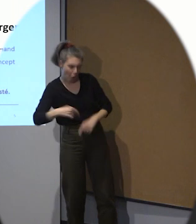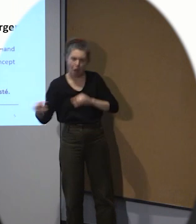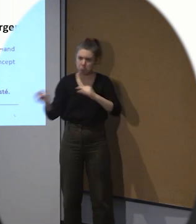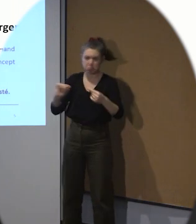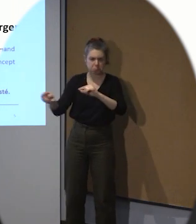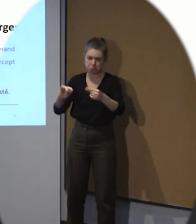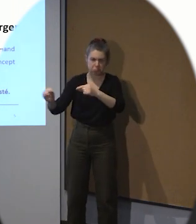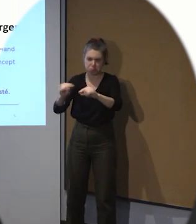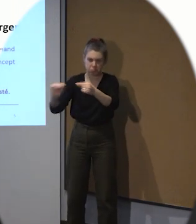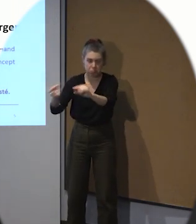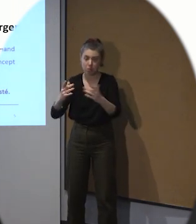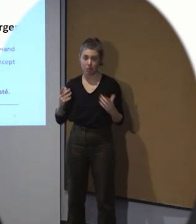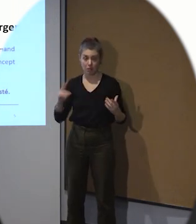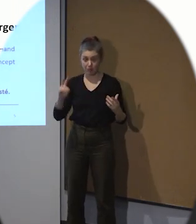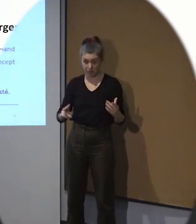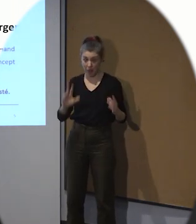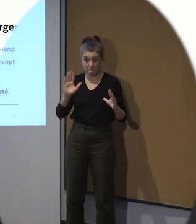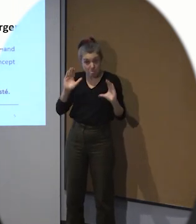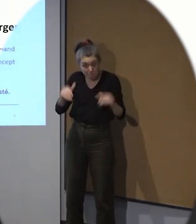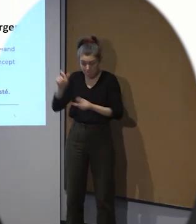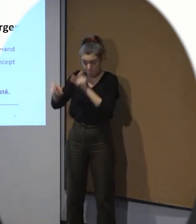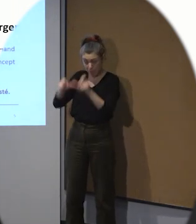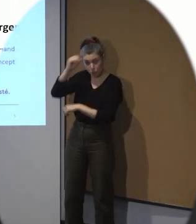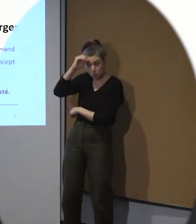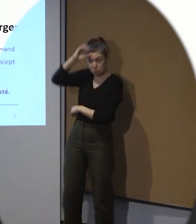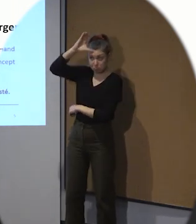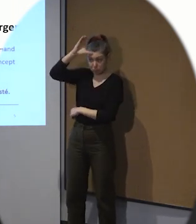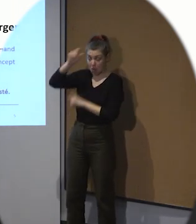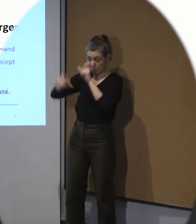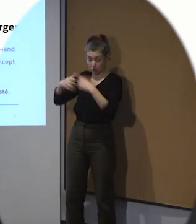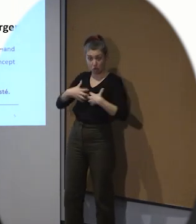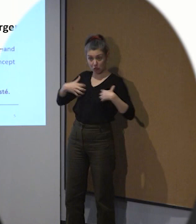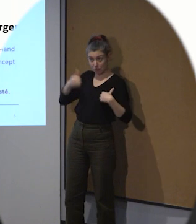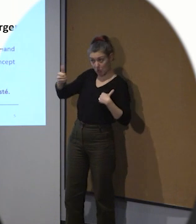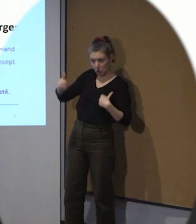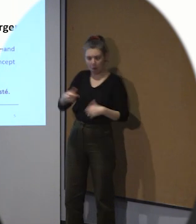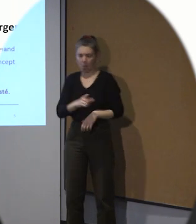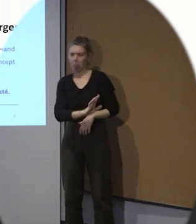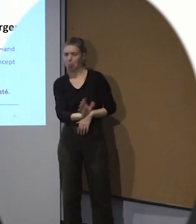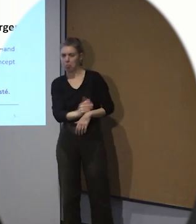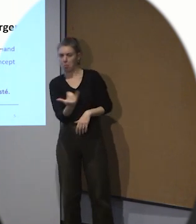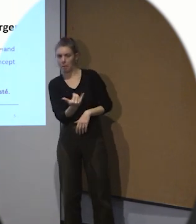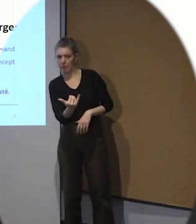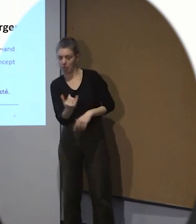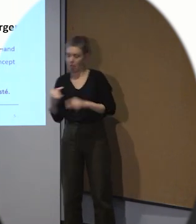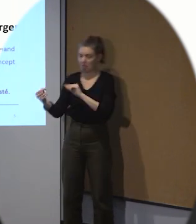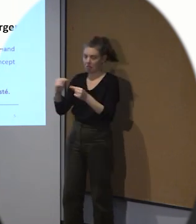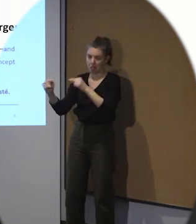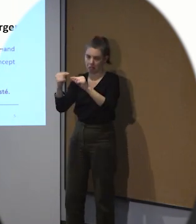nos propres sociétés savantes, par nos propres scientifiques, par la médecine de l'époque.